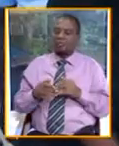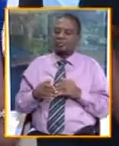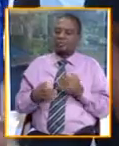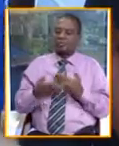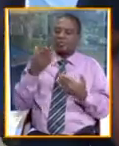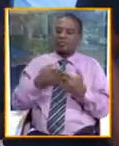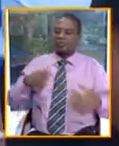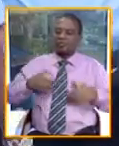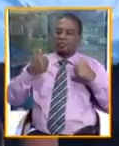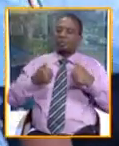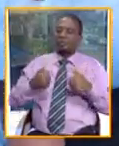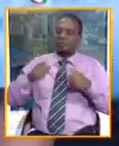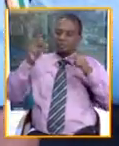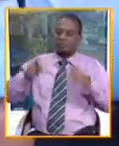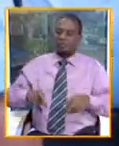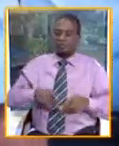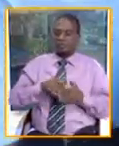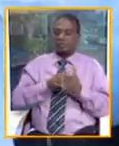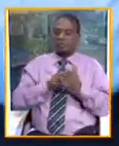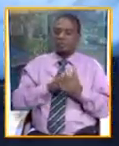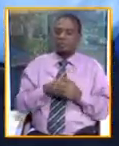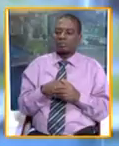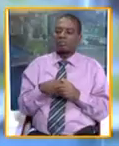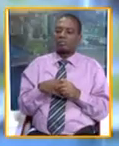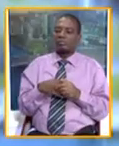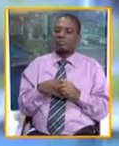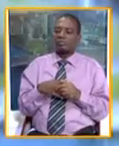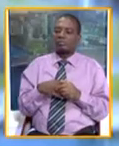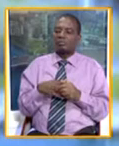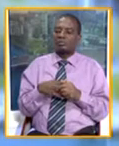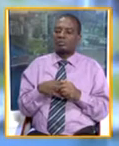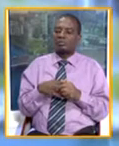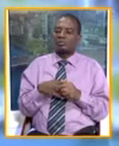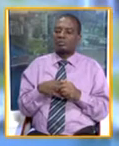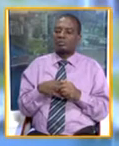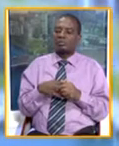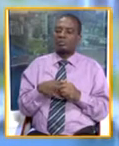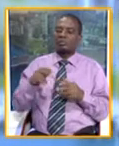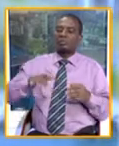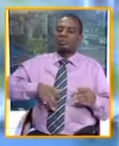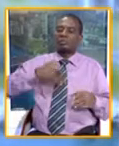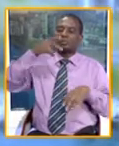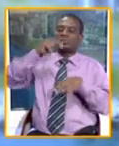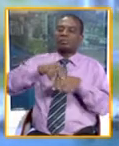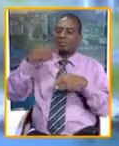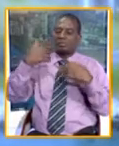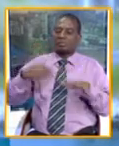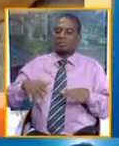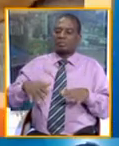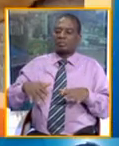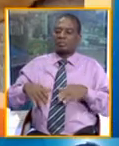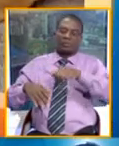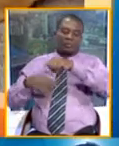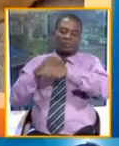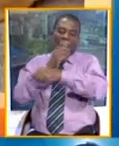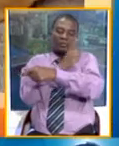l'accès aux soins aux personnes vulnérables. Une sensibilisation pour mettre fin au tabagisme